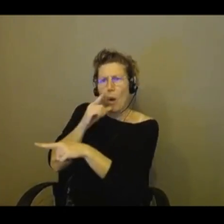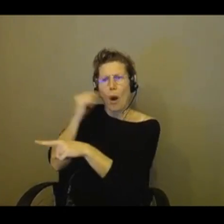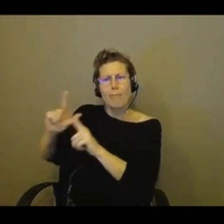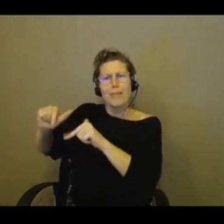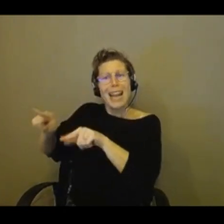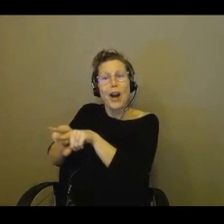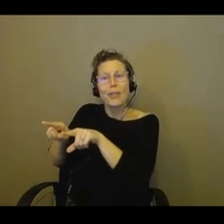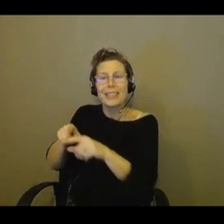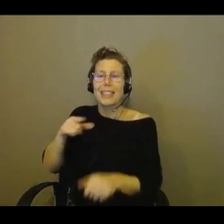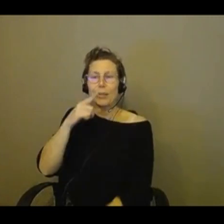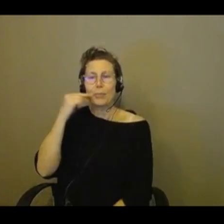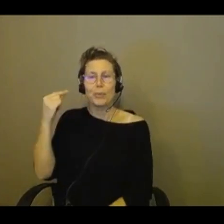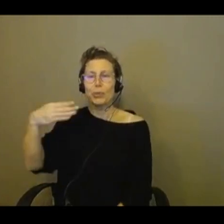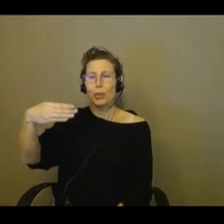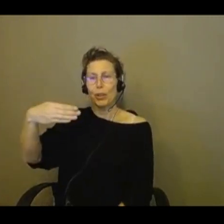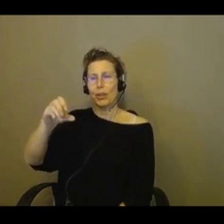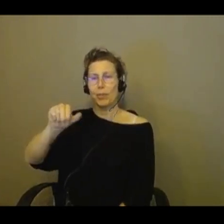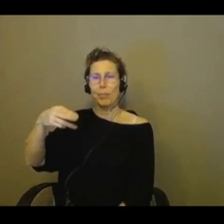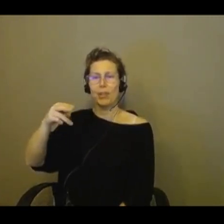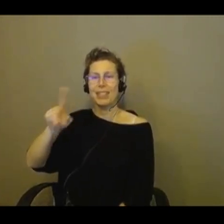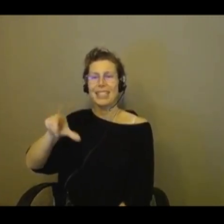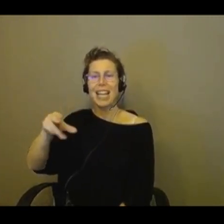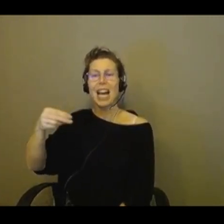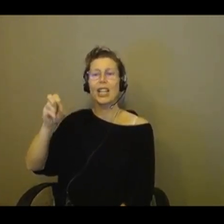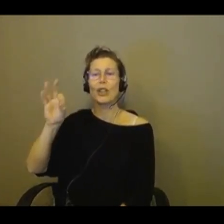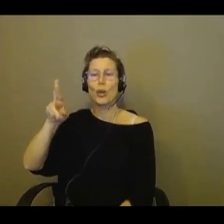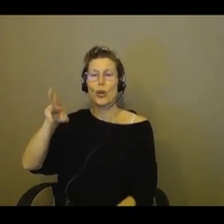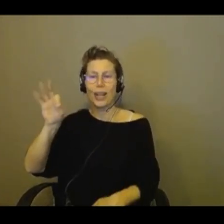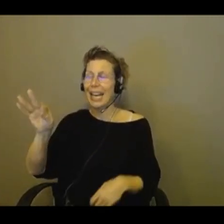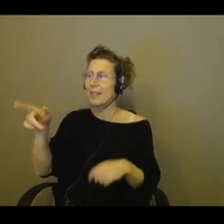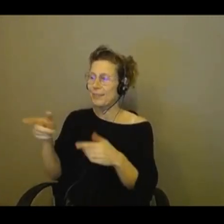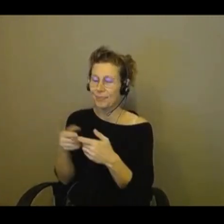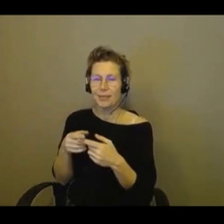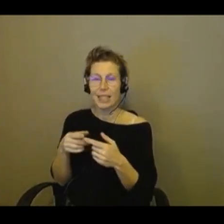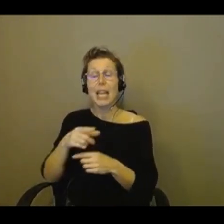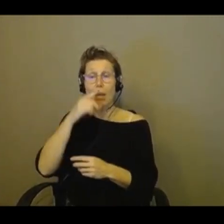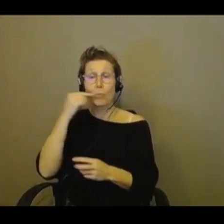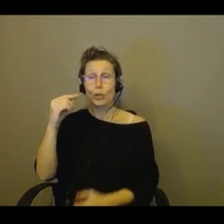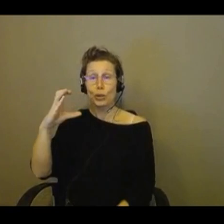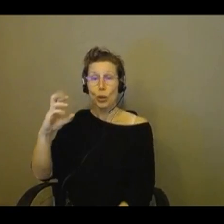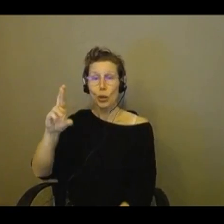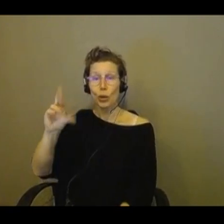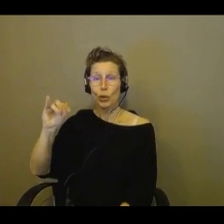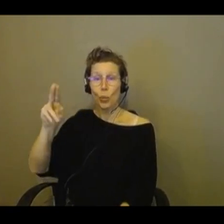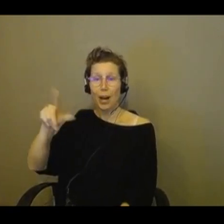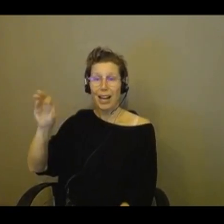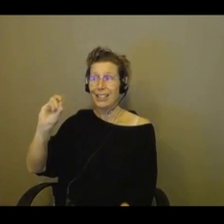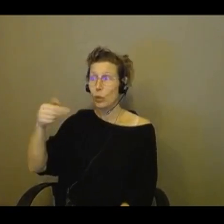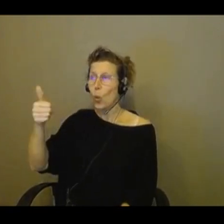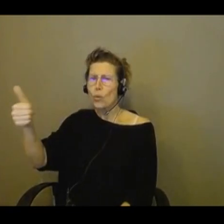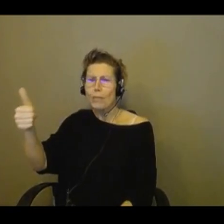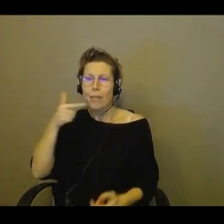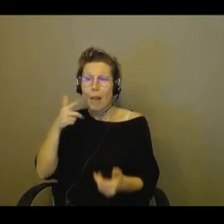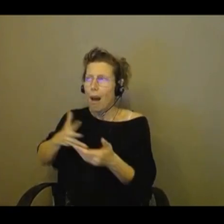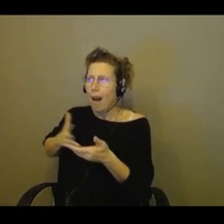Manzano-Ray, responsable d'Opportunité France chez Renfe. Bonjour. Et Philippe Croison, aventurier, conférencier, auteur et